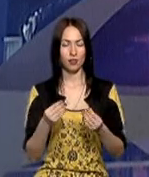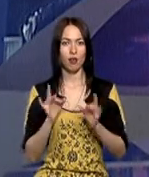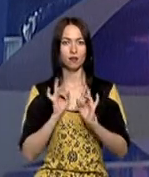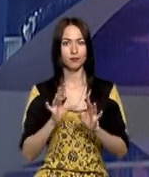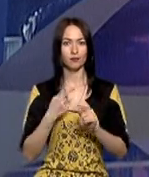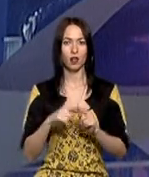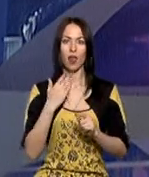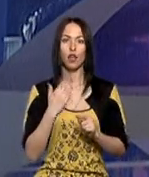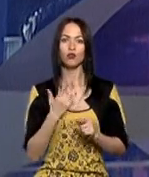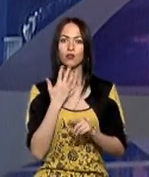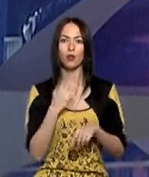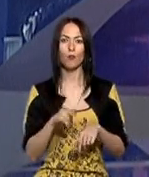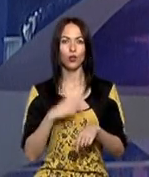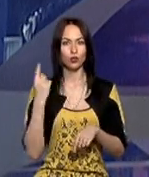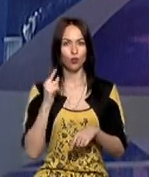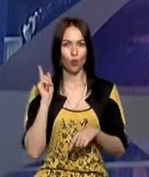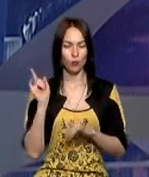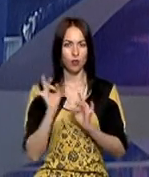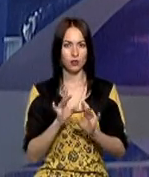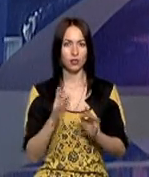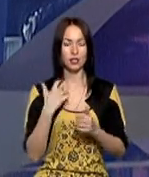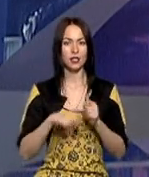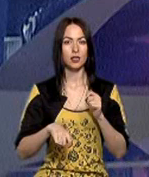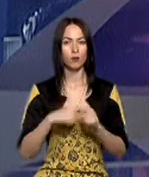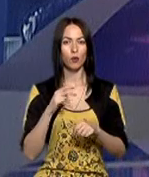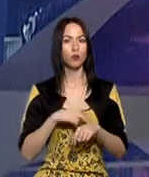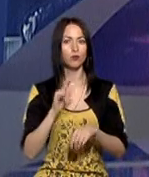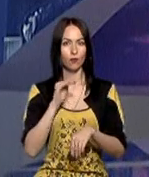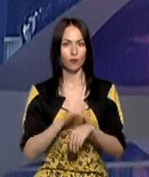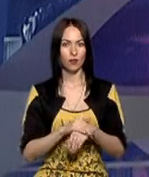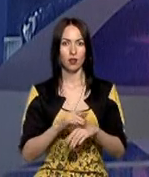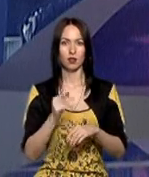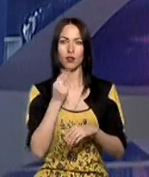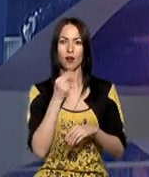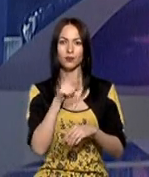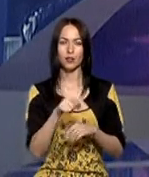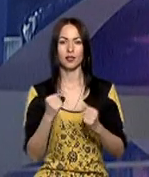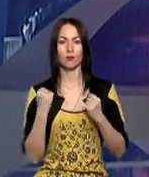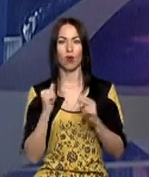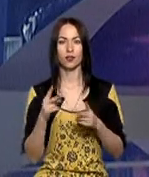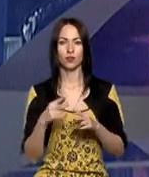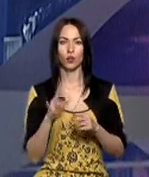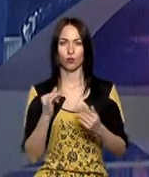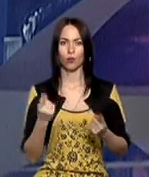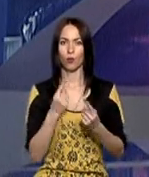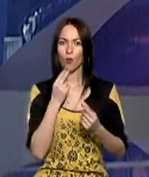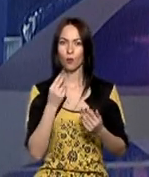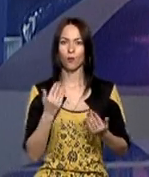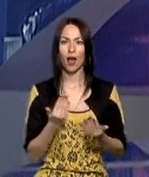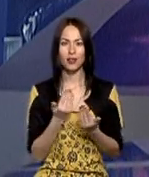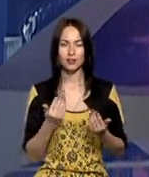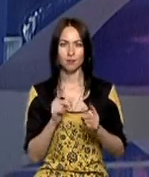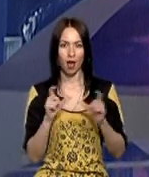Нацполіції області Ольга Грабар. Серед порушень правоохоронці виявили заклади громадського харчування, спортивний клуб, побутові магазини та магазини